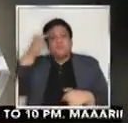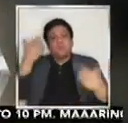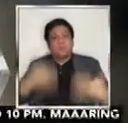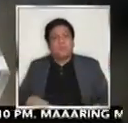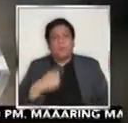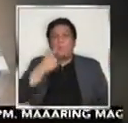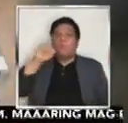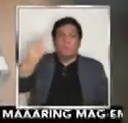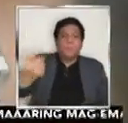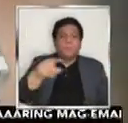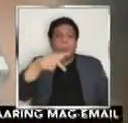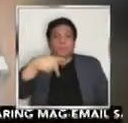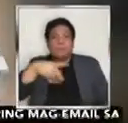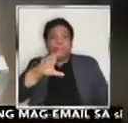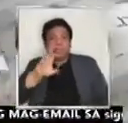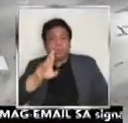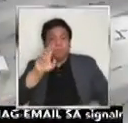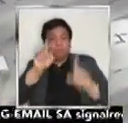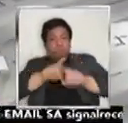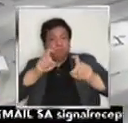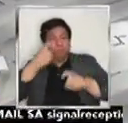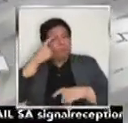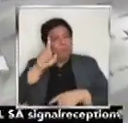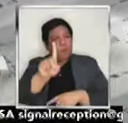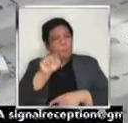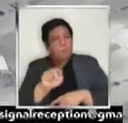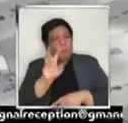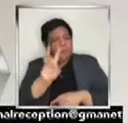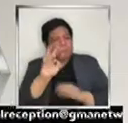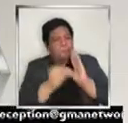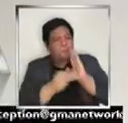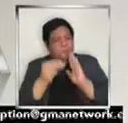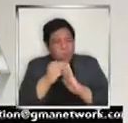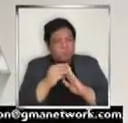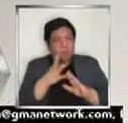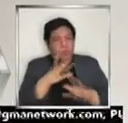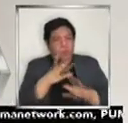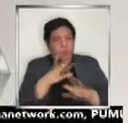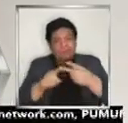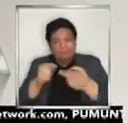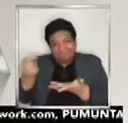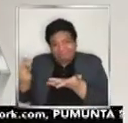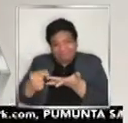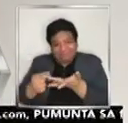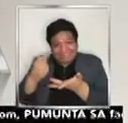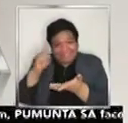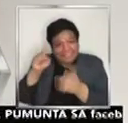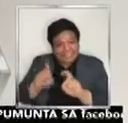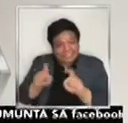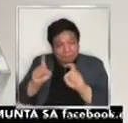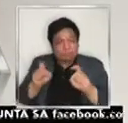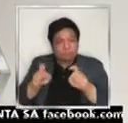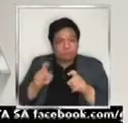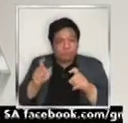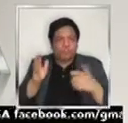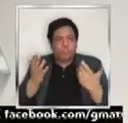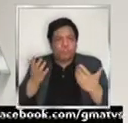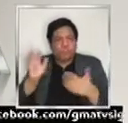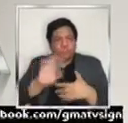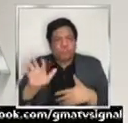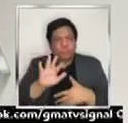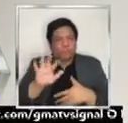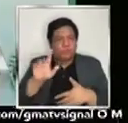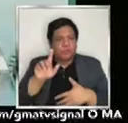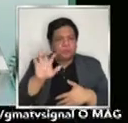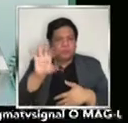na milyong mga Pilipino at hindi bababa sa 900,000 na rapid test kits. We're taking testing seriously. It's the only way we can